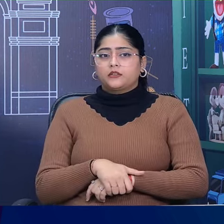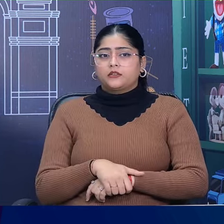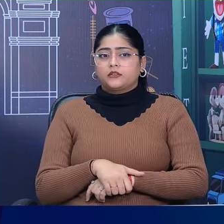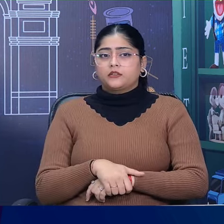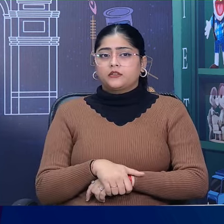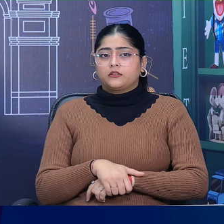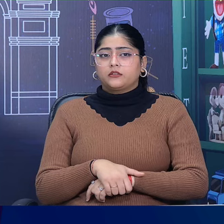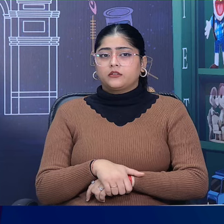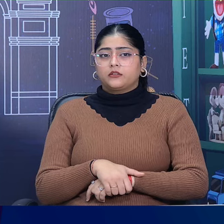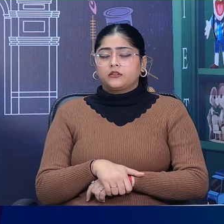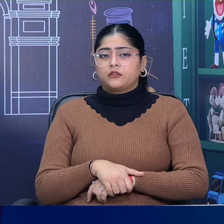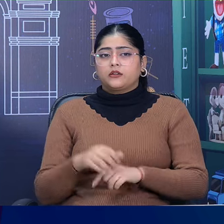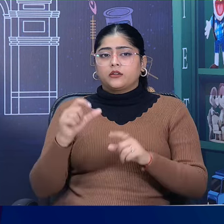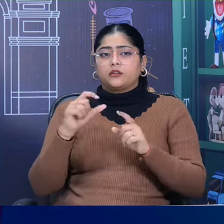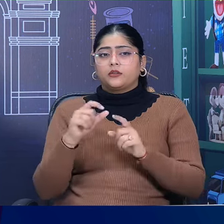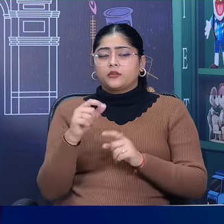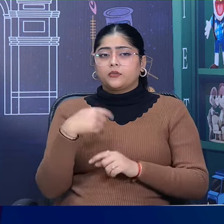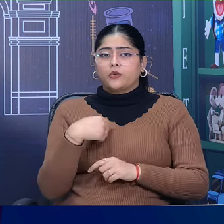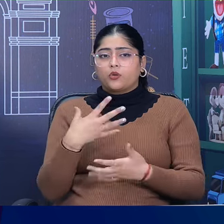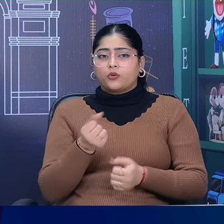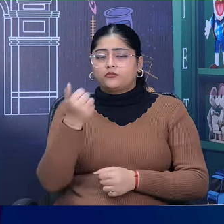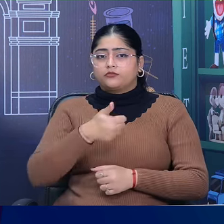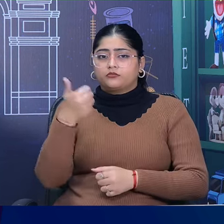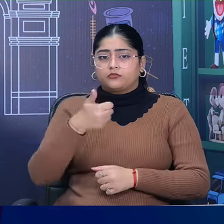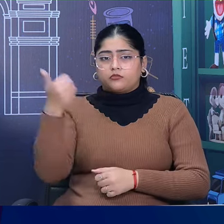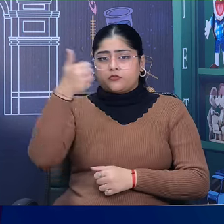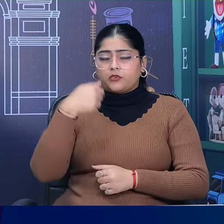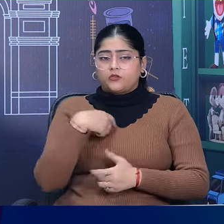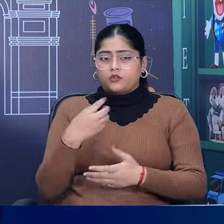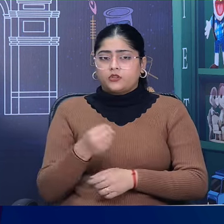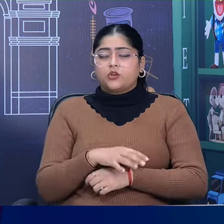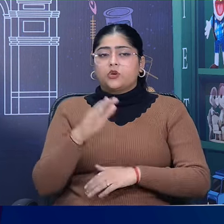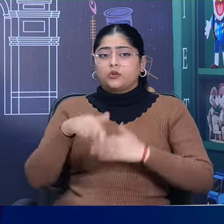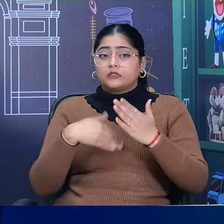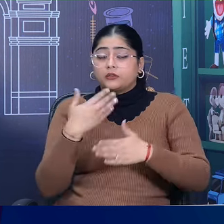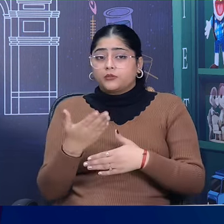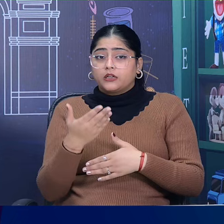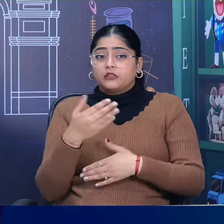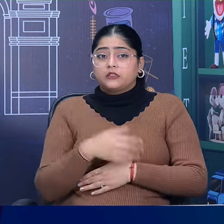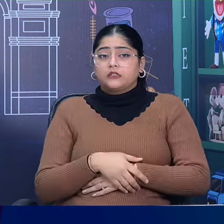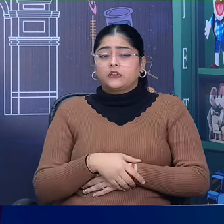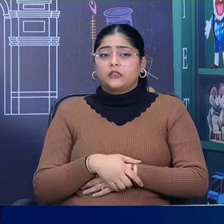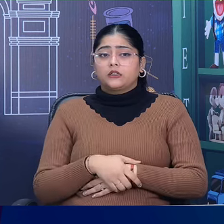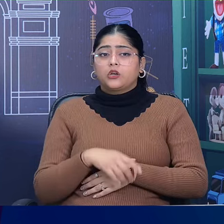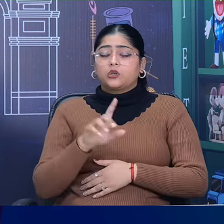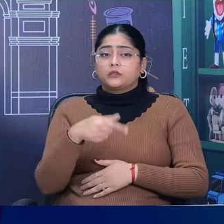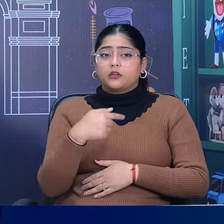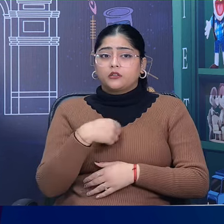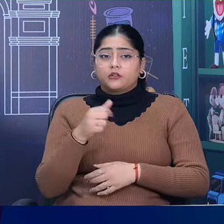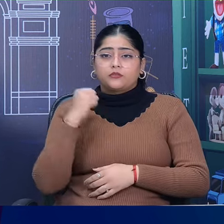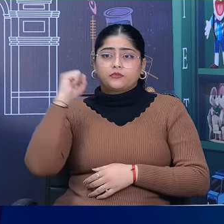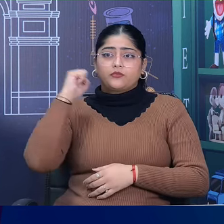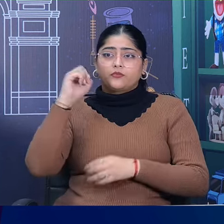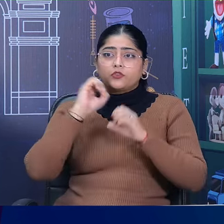वर्ड के पंच के रूप में खड़ा होना चाहता हूं जी उसके बाद उसके बाद वह लोगों से कहता है कि आप मेरे लिए वोट कीजिए और वो यह भी